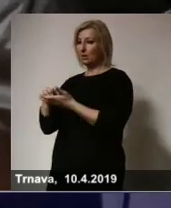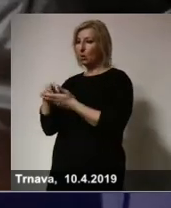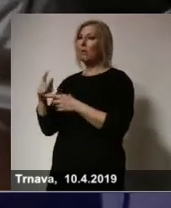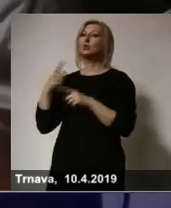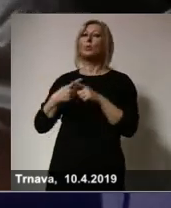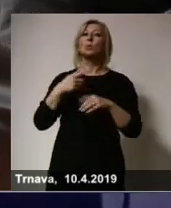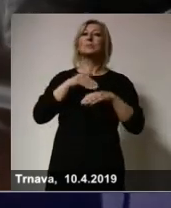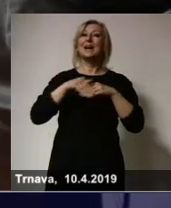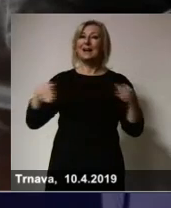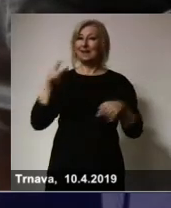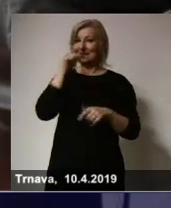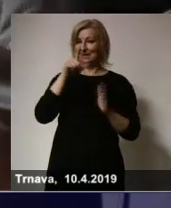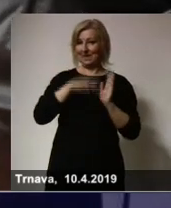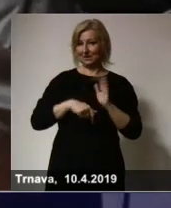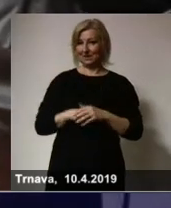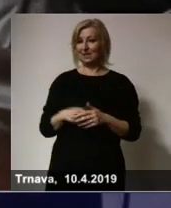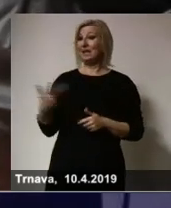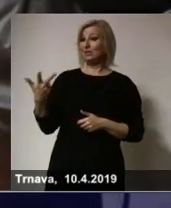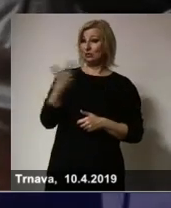tri